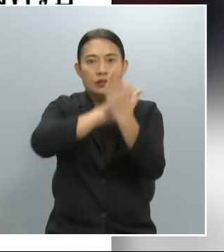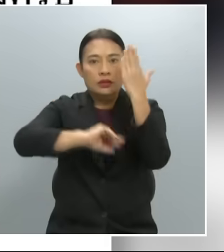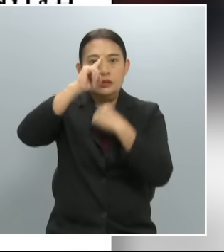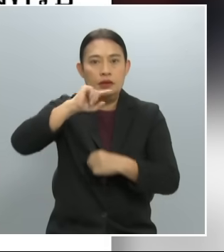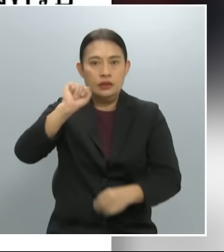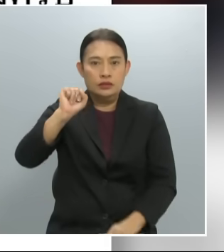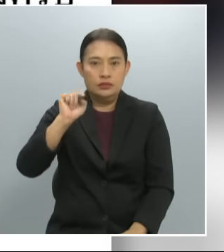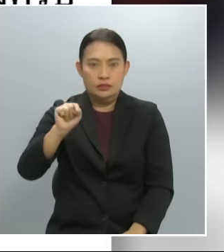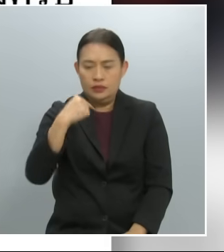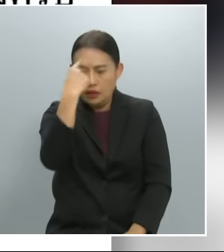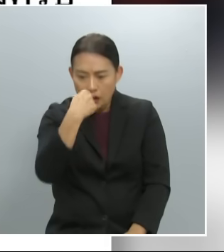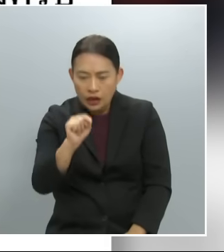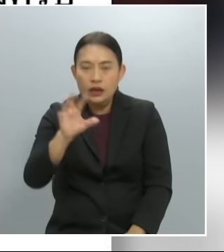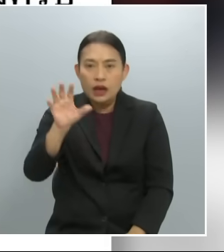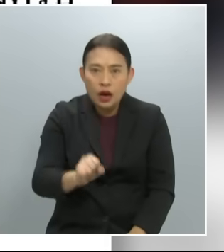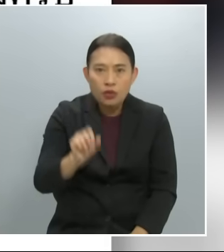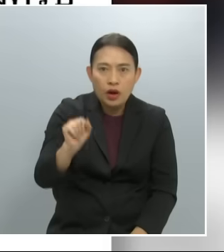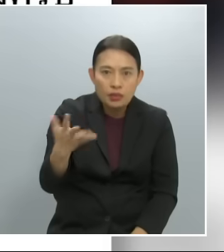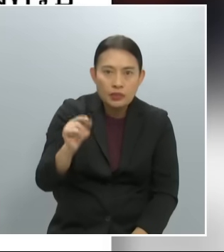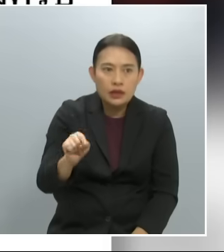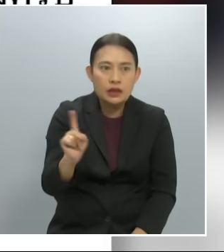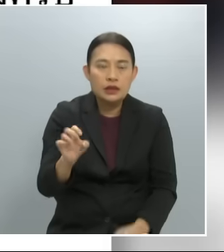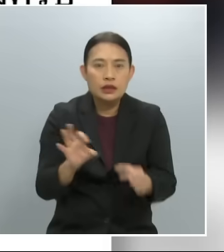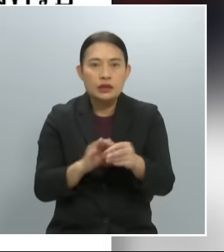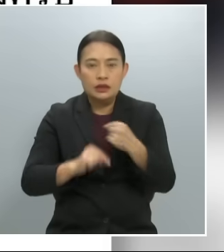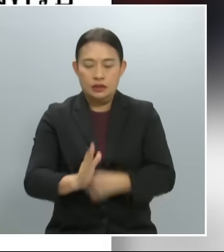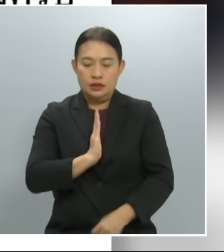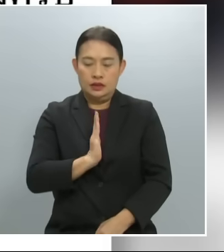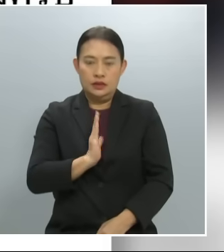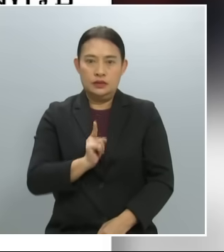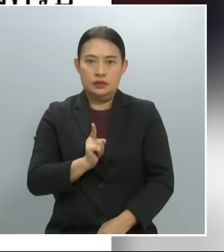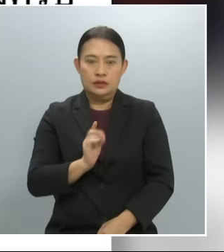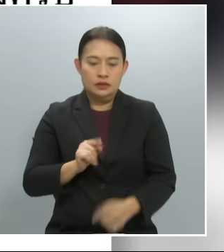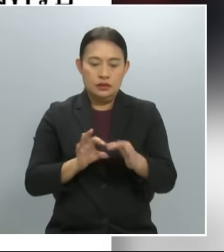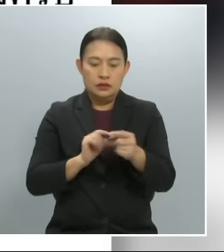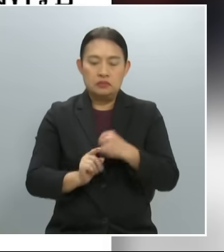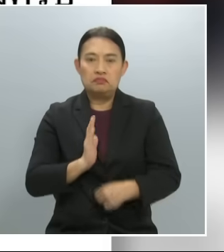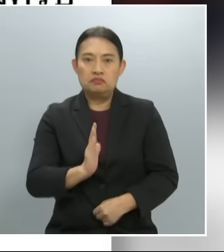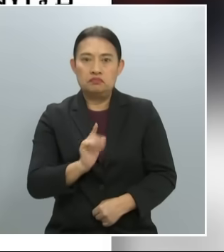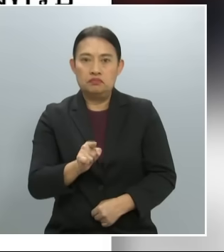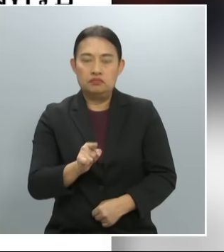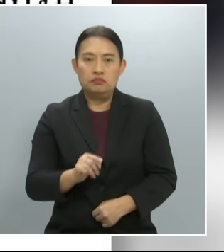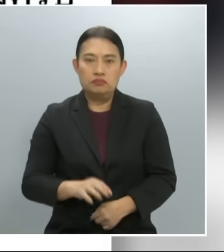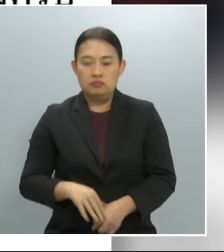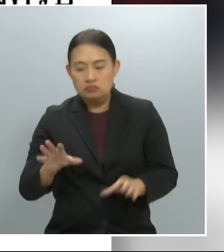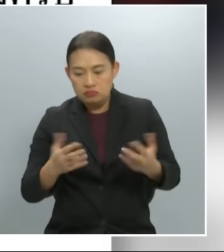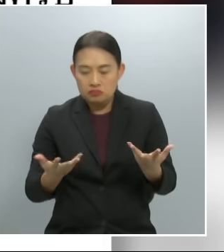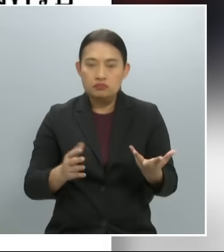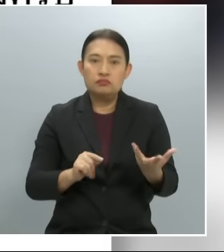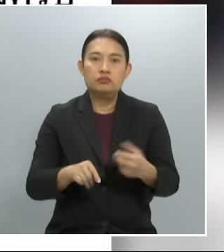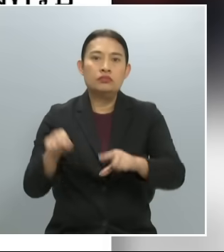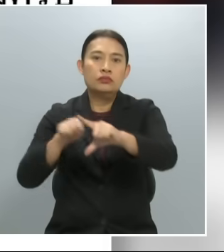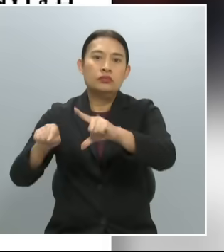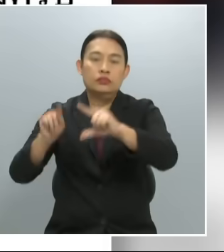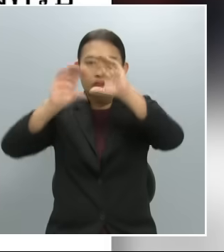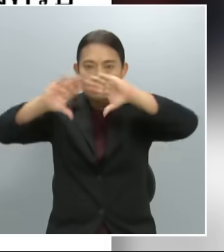ที่เอาไม่เอาภูมิใจไทยเท่าที่ได้ยินมาในฐานะคนกลางไม่เข้าข้างใครแล้วกระบุตอนที่ก้าวไกลเป็นแกนนำรัฐบาลได้คุ